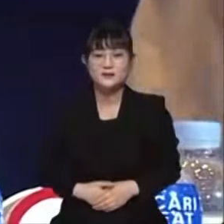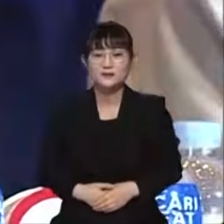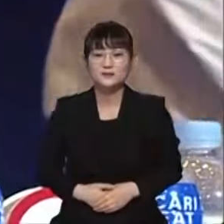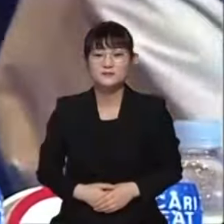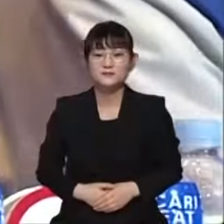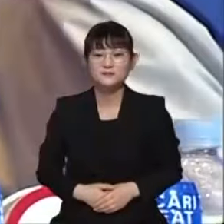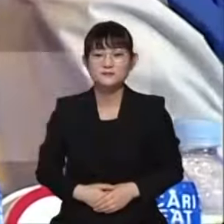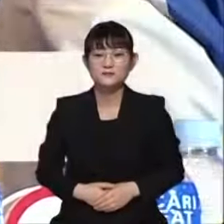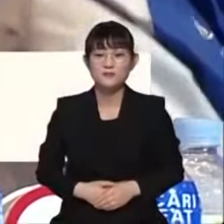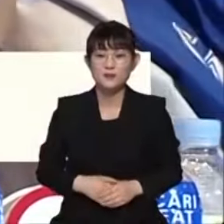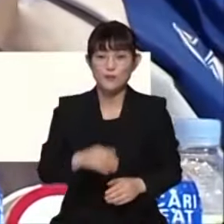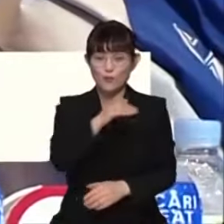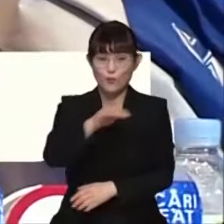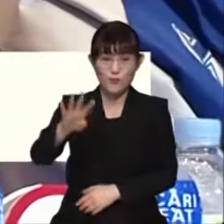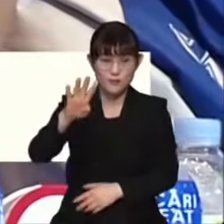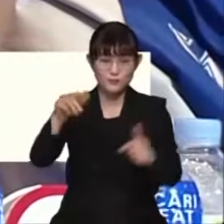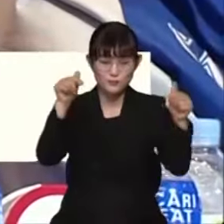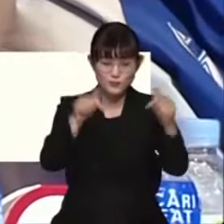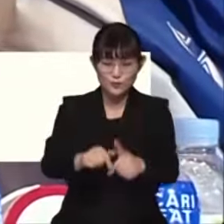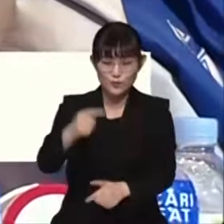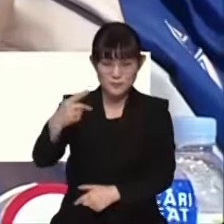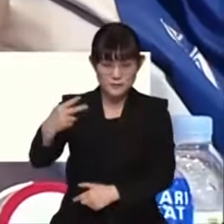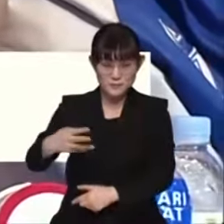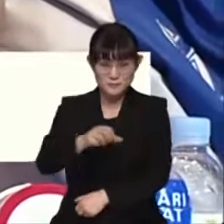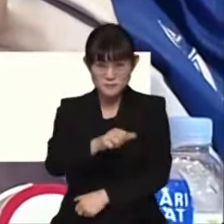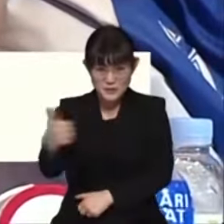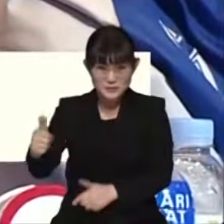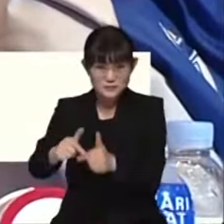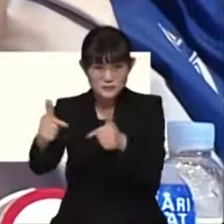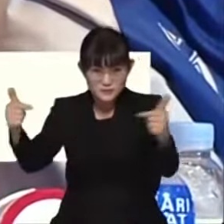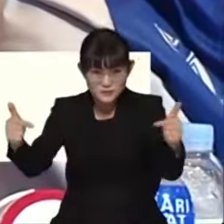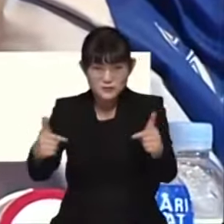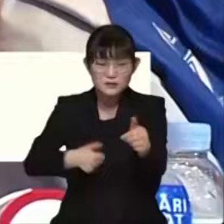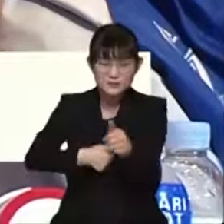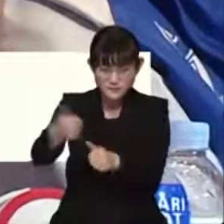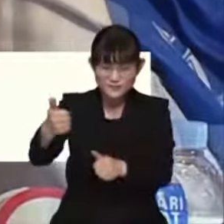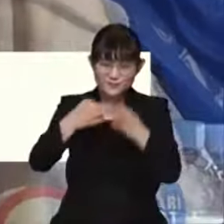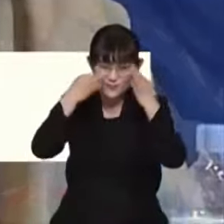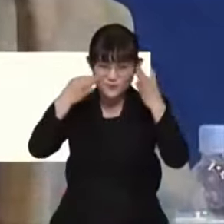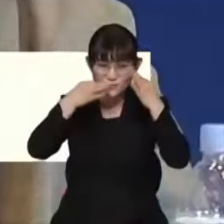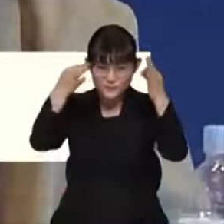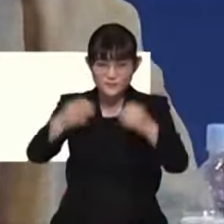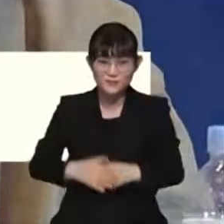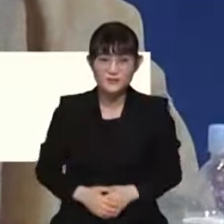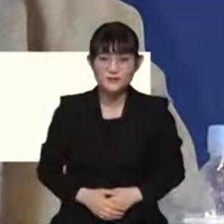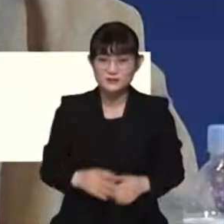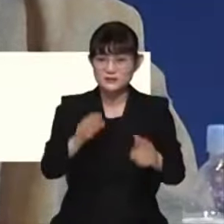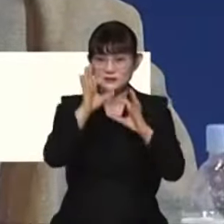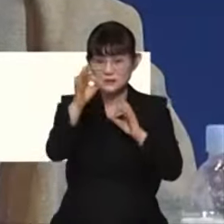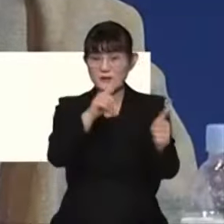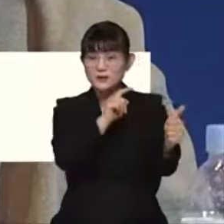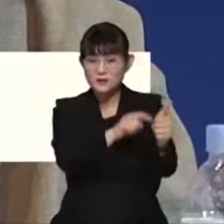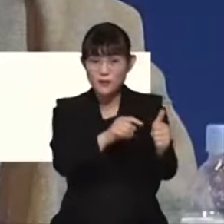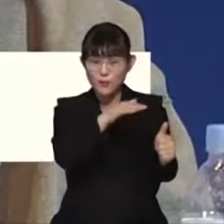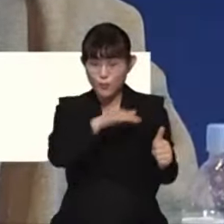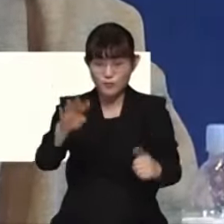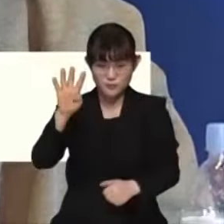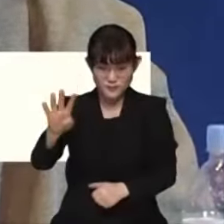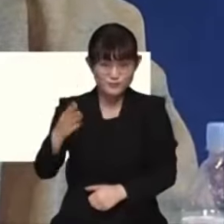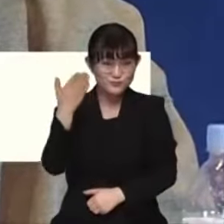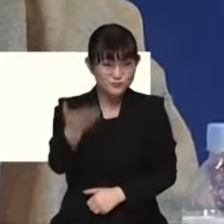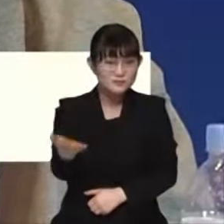볼넷 많이 줄이고 삼진도 더 늘려서 더 좋은 결과가 될 수 있게끔 노력해보겠습니다. 우리가 볼넷을 많이 주지만